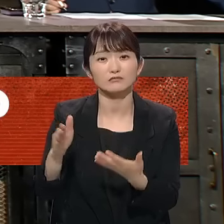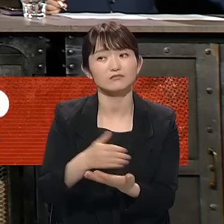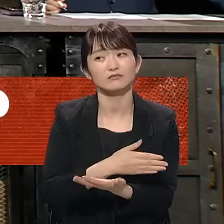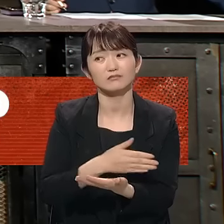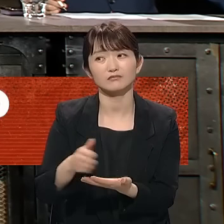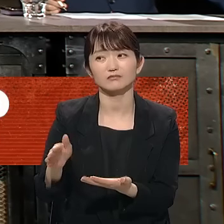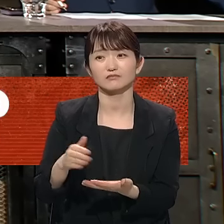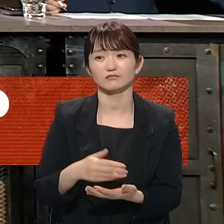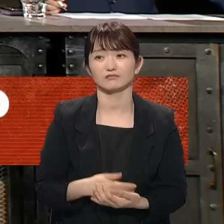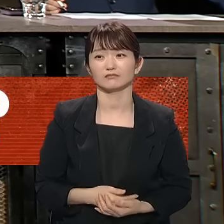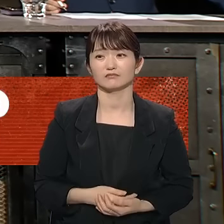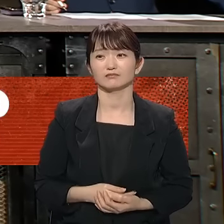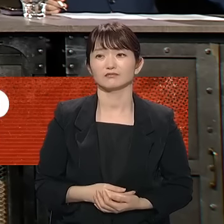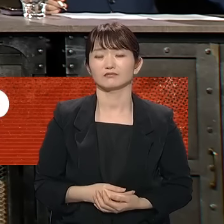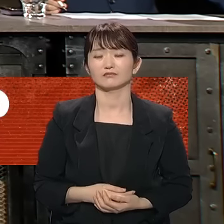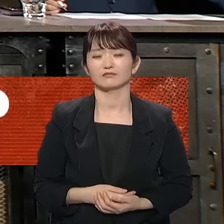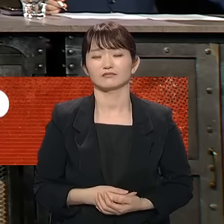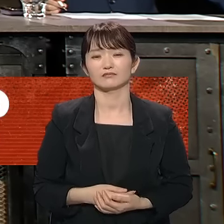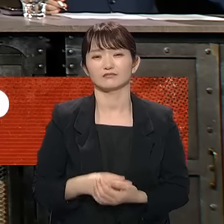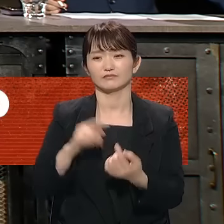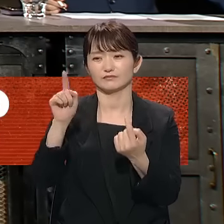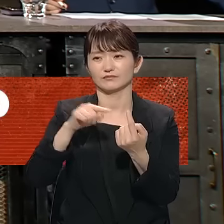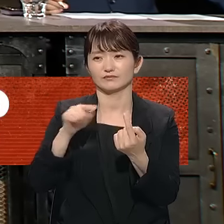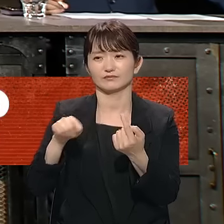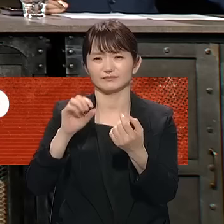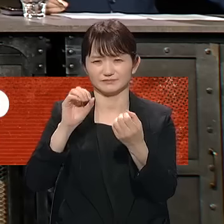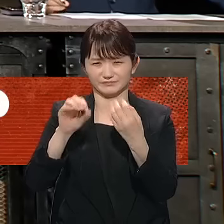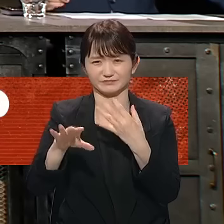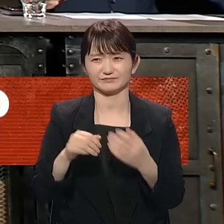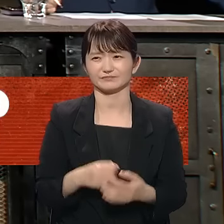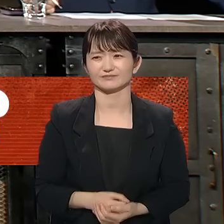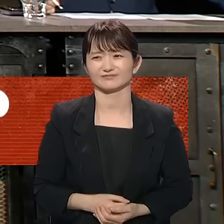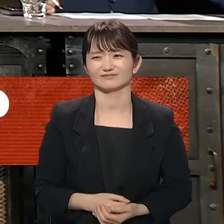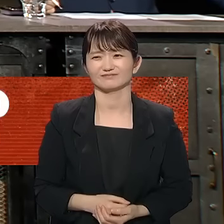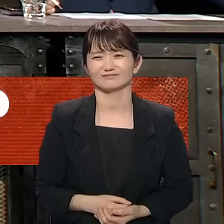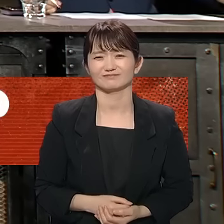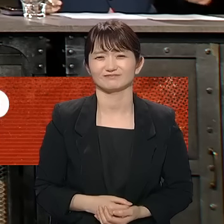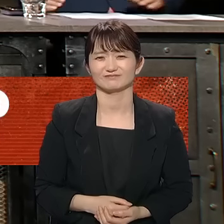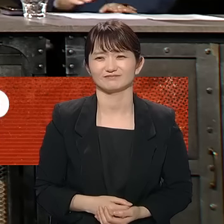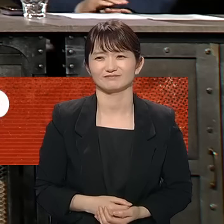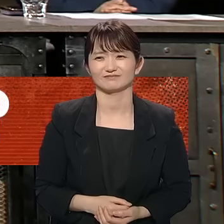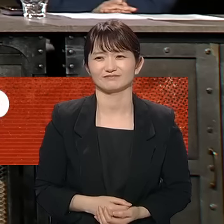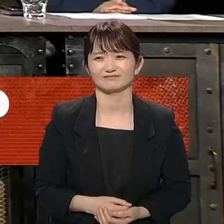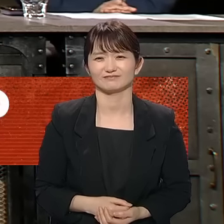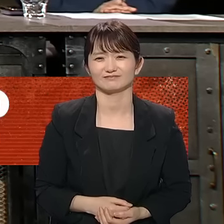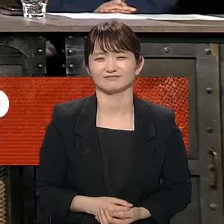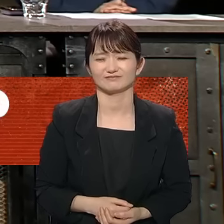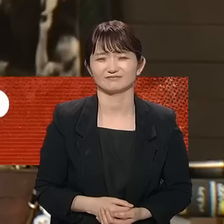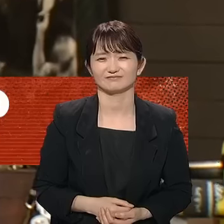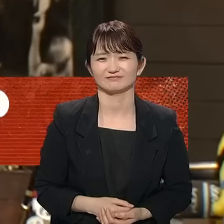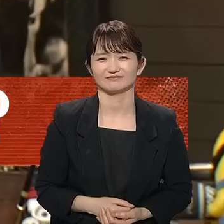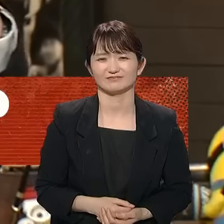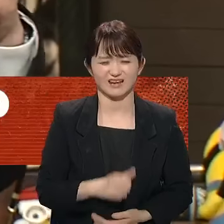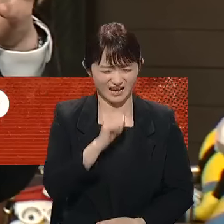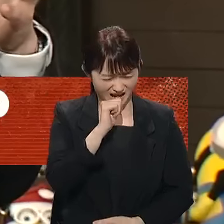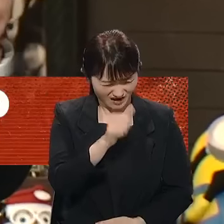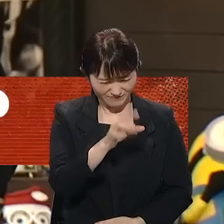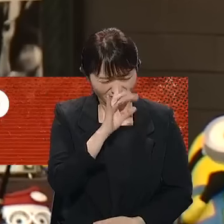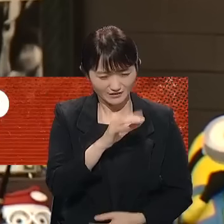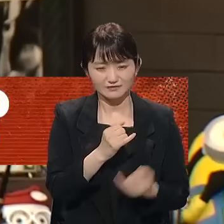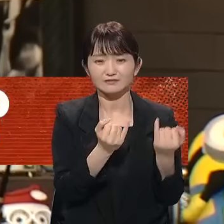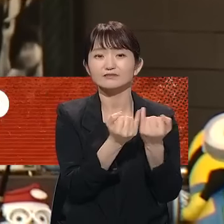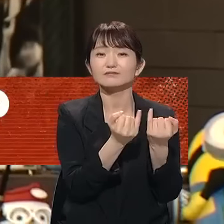아니, 이럴 수가. 제가 동그라미. 법조인답게 하세요. 법조인답게. 자, 다음 절대 안 된다는